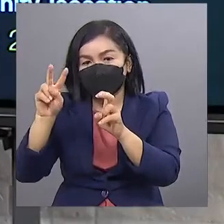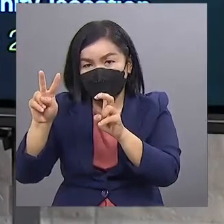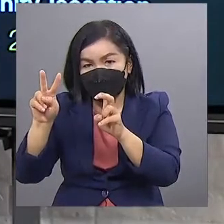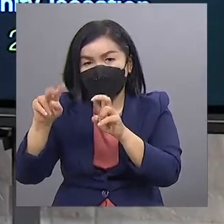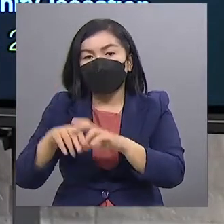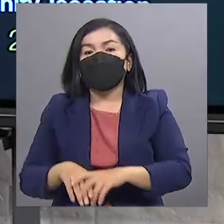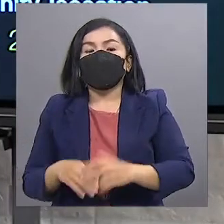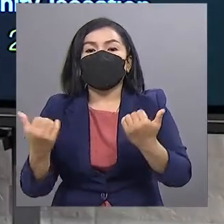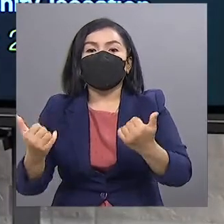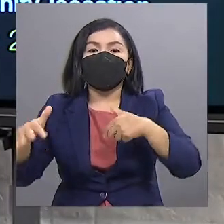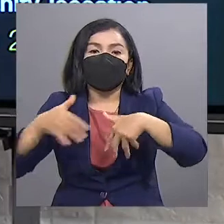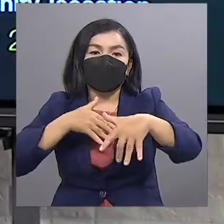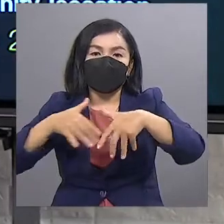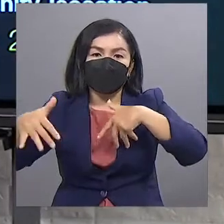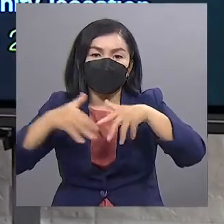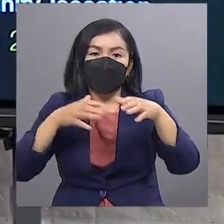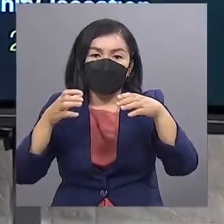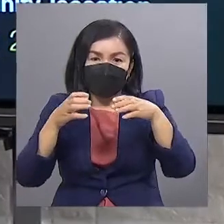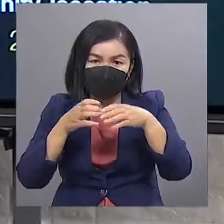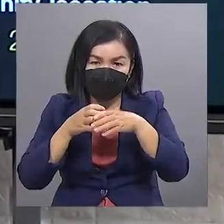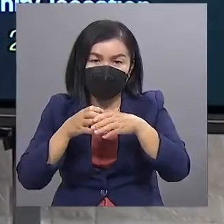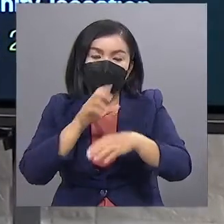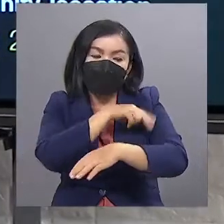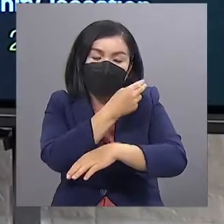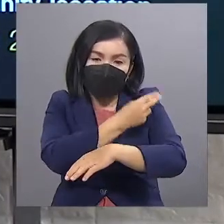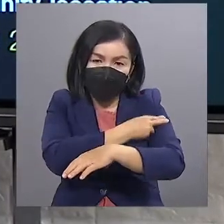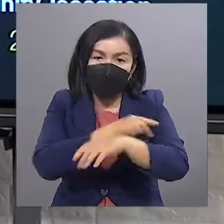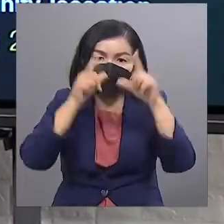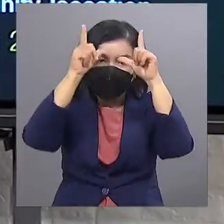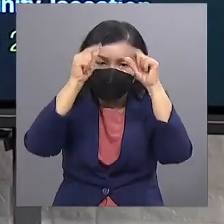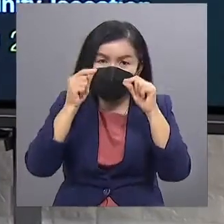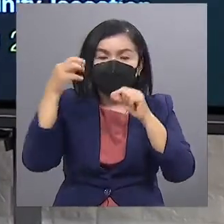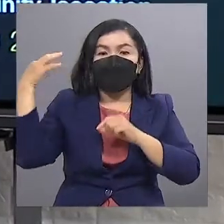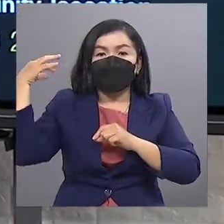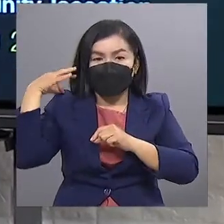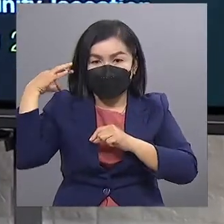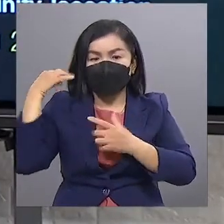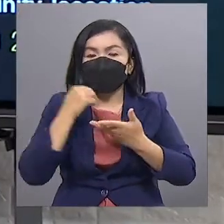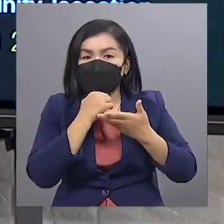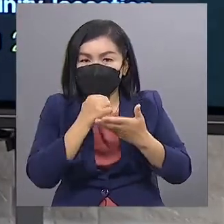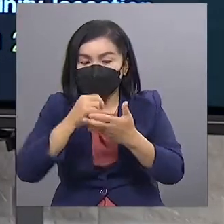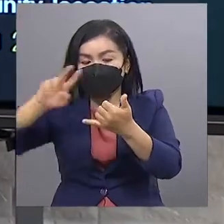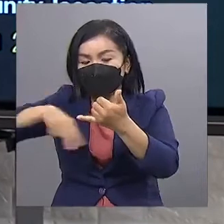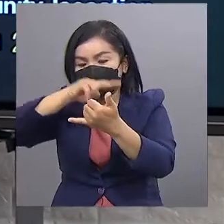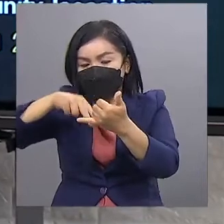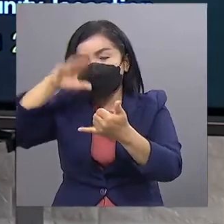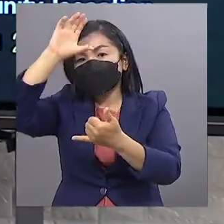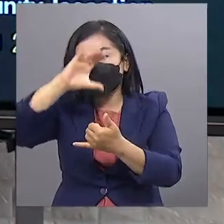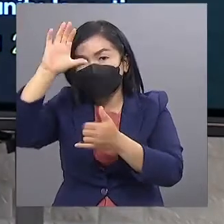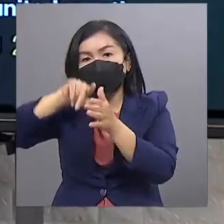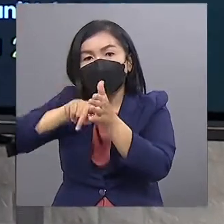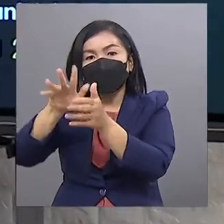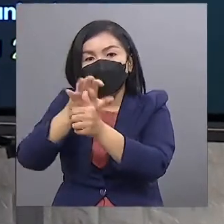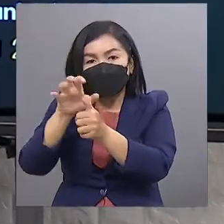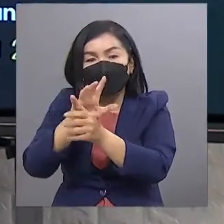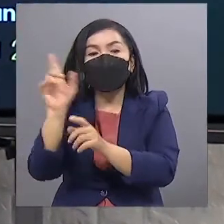หลัจากนี้ Team ComCovid เขาจะมการลงพื้นที่ตรวจเชิงลุกเพื่ให้ผู้ป่วย Covid19 สามารถทจะเข้าระบบได